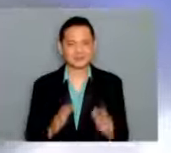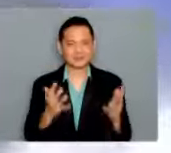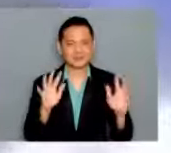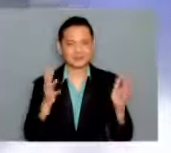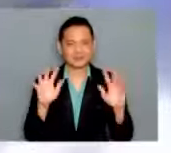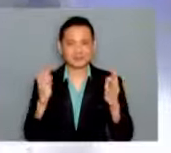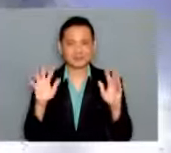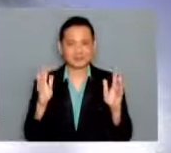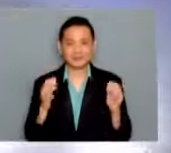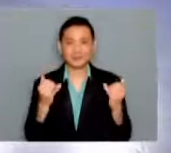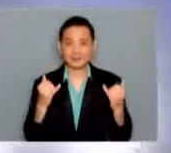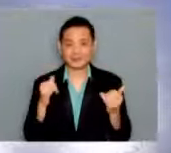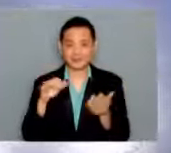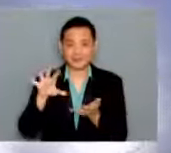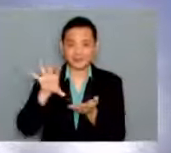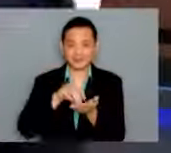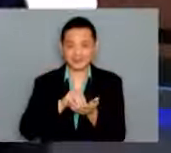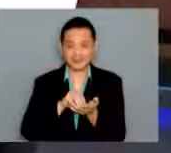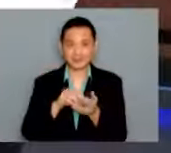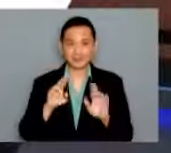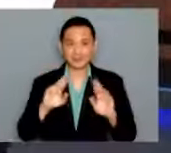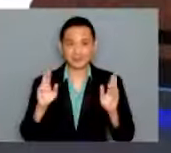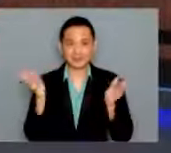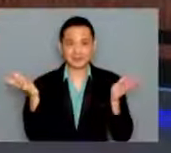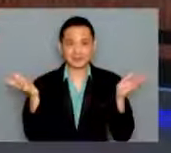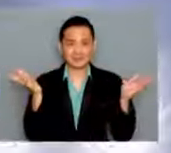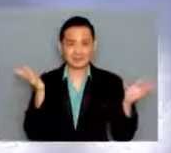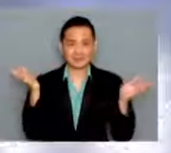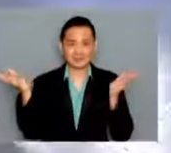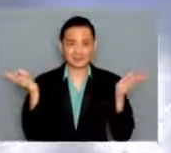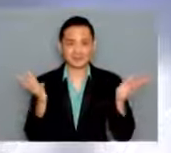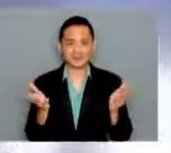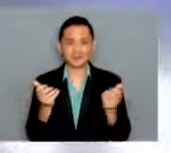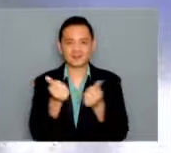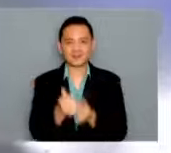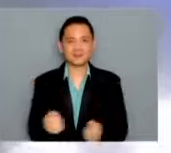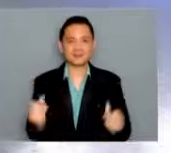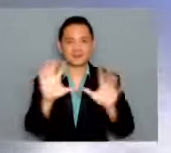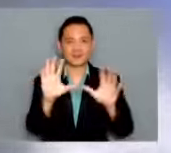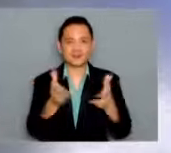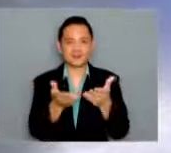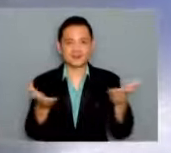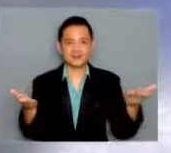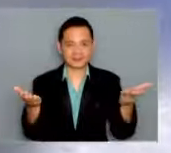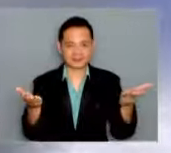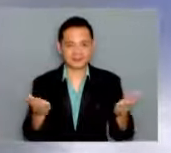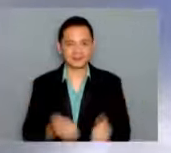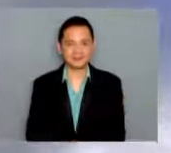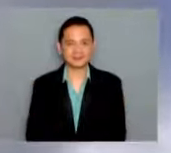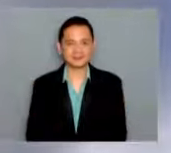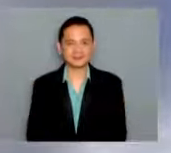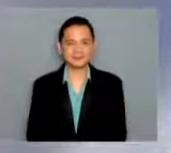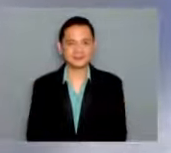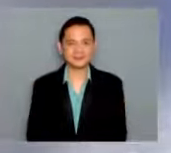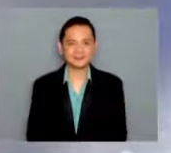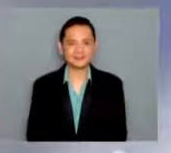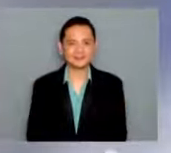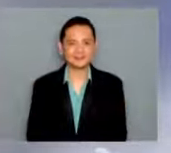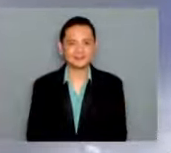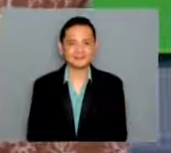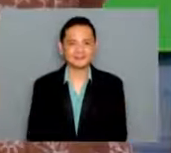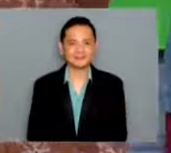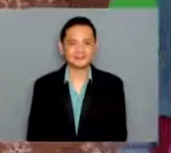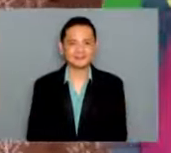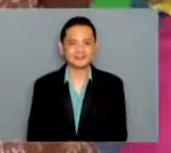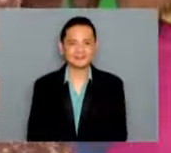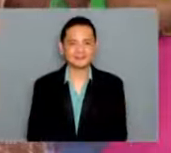Pagayain natin sila. Okay, hi. 3, 2, 1. Good morning, kapatid! Alright,